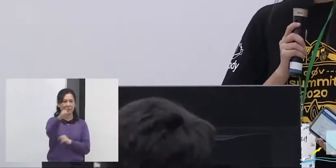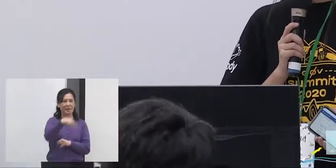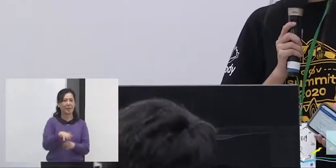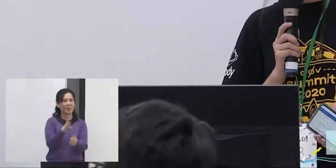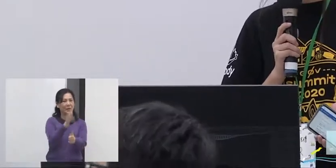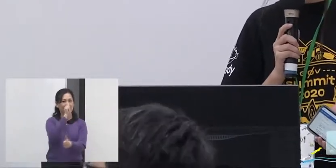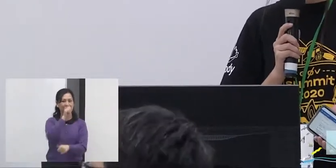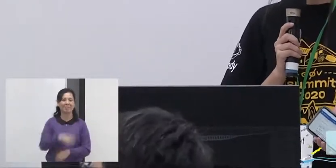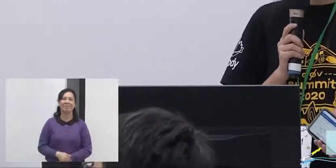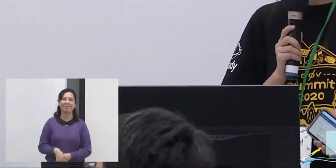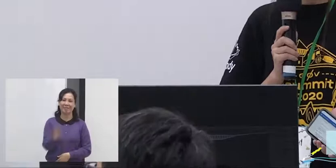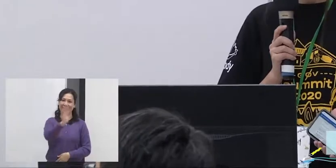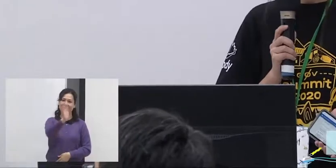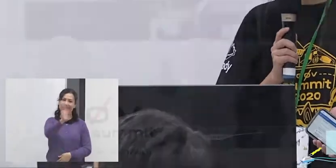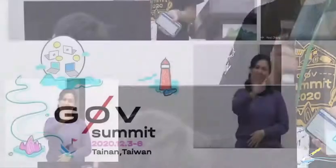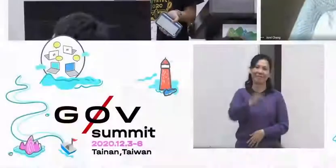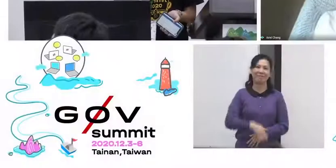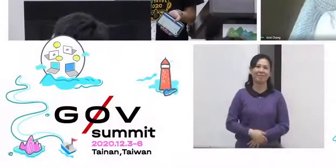Hello。